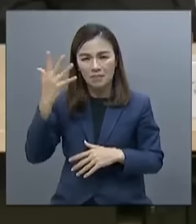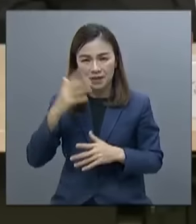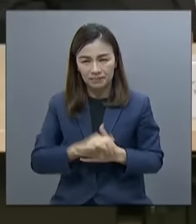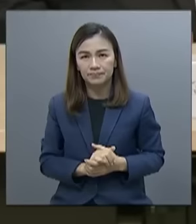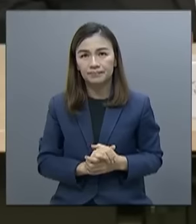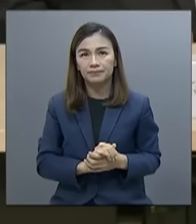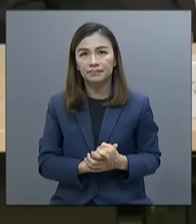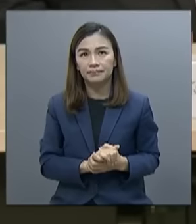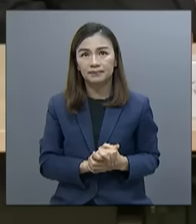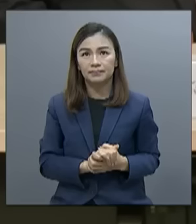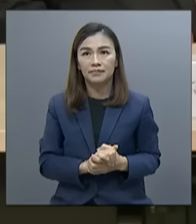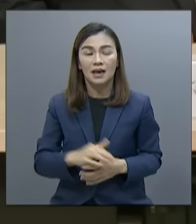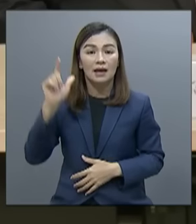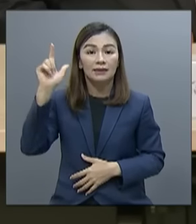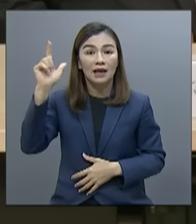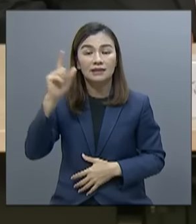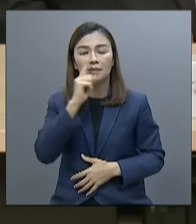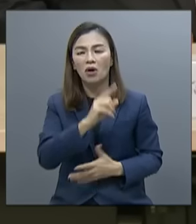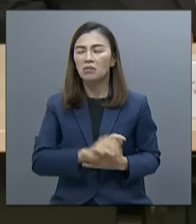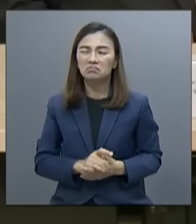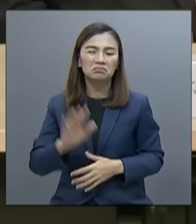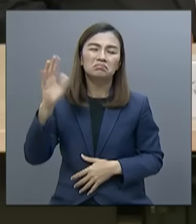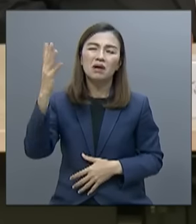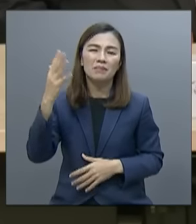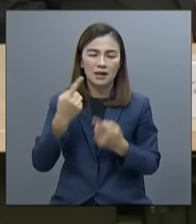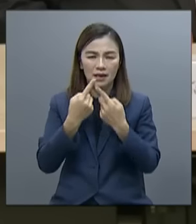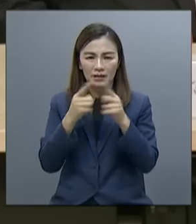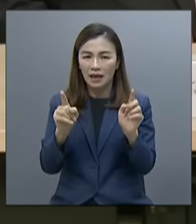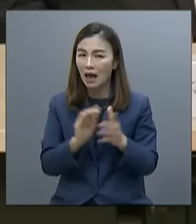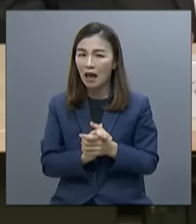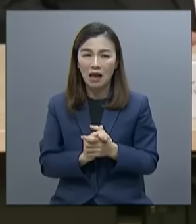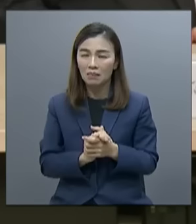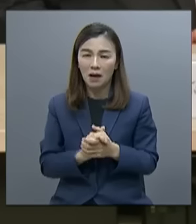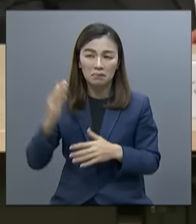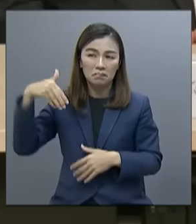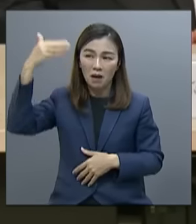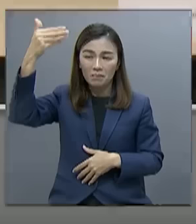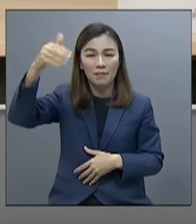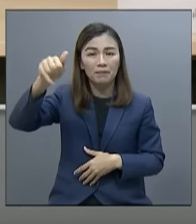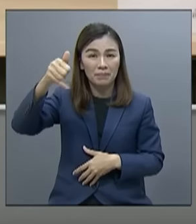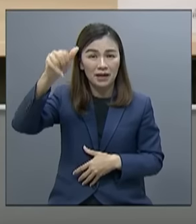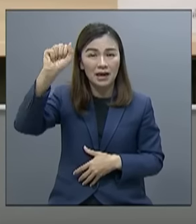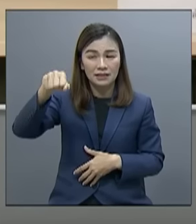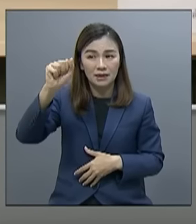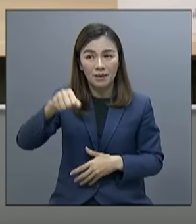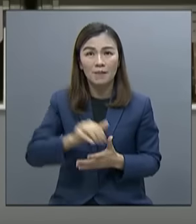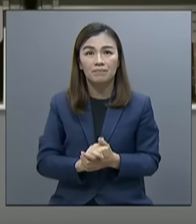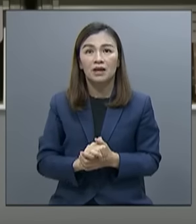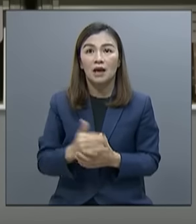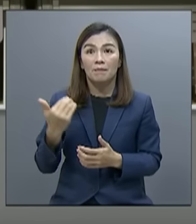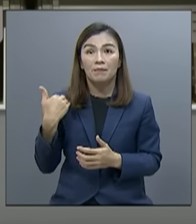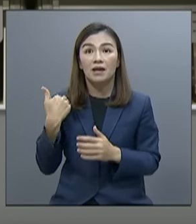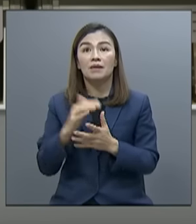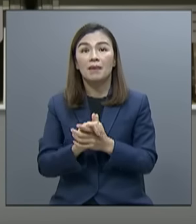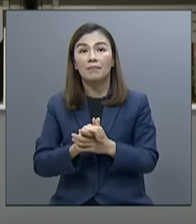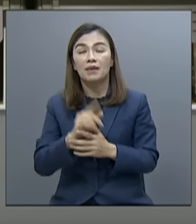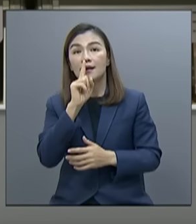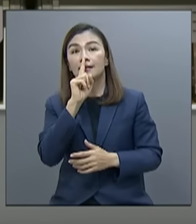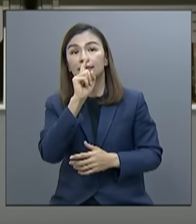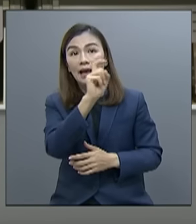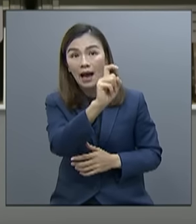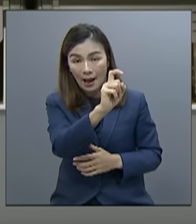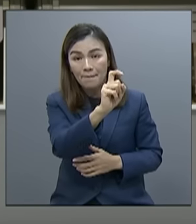คือคุณทักษิณอาจจะบอกว่าไม่มีทางนะคะแต่ว่ามันก็ไม่มีอะไรรับประกันได้เหมือนกันดิฉันคุยกับรองศาสตราจารย์สมชัยศรีสุทธิ